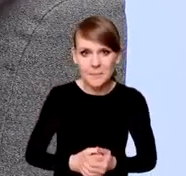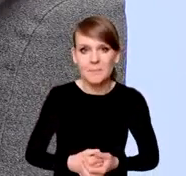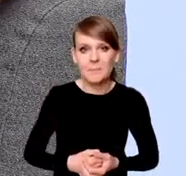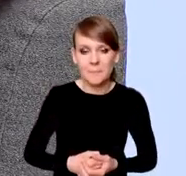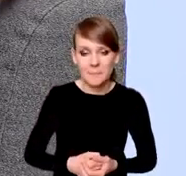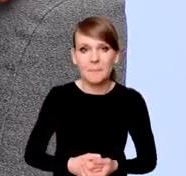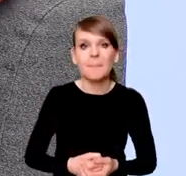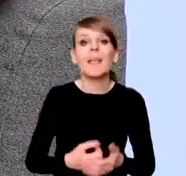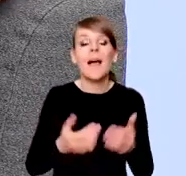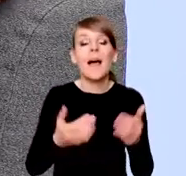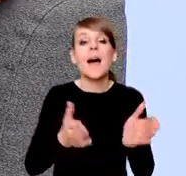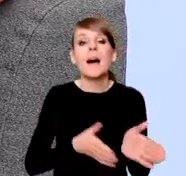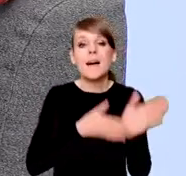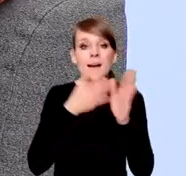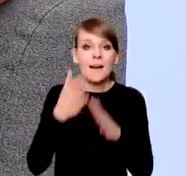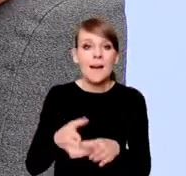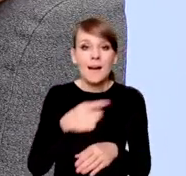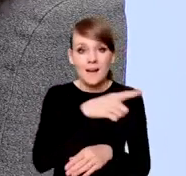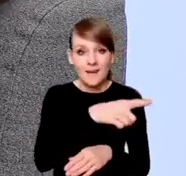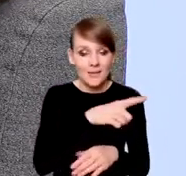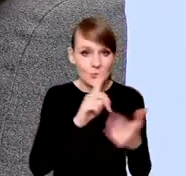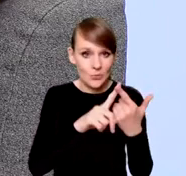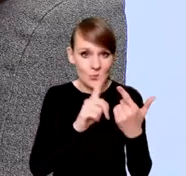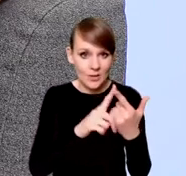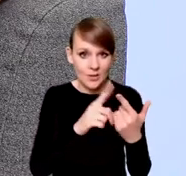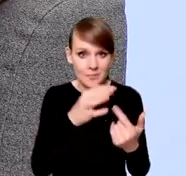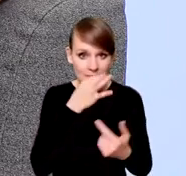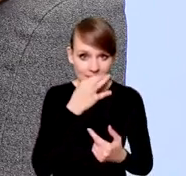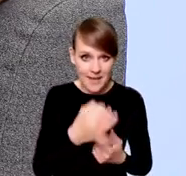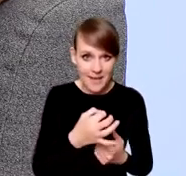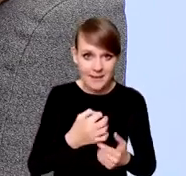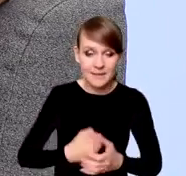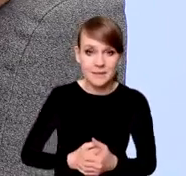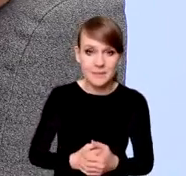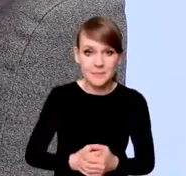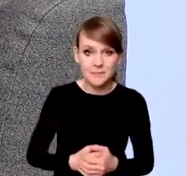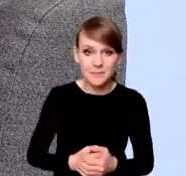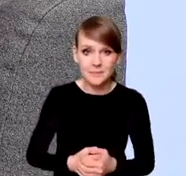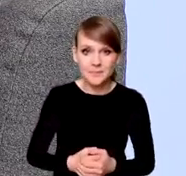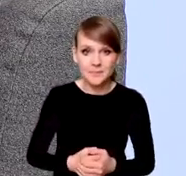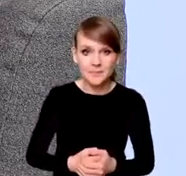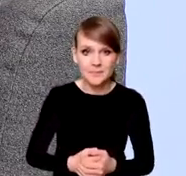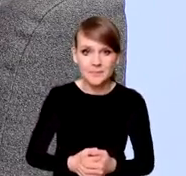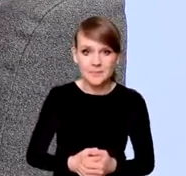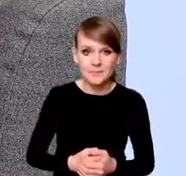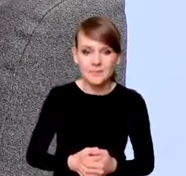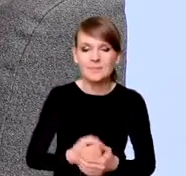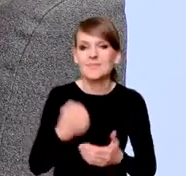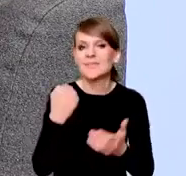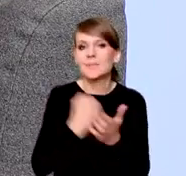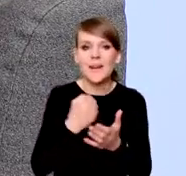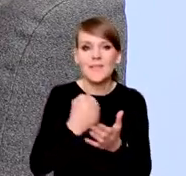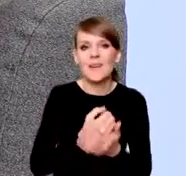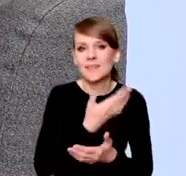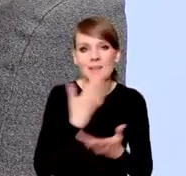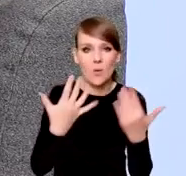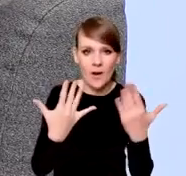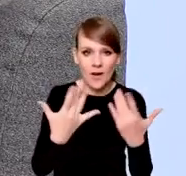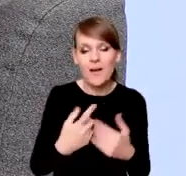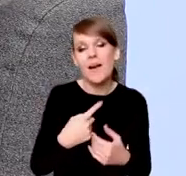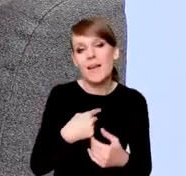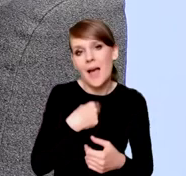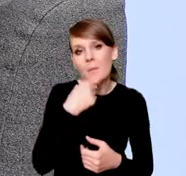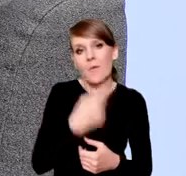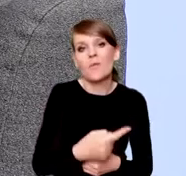Teraz na temat tego pytania, które pan rektor postawił. Sprawa nie jest prosta, ale ja powiem, co ja myślę.